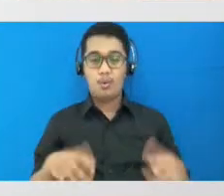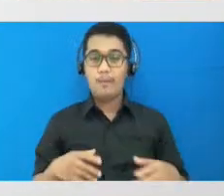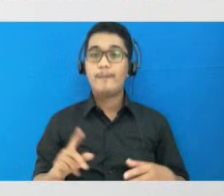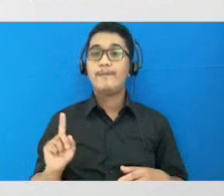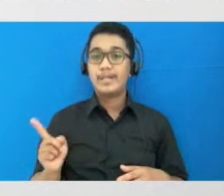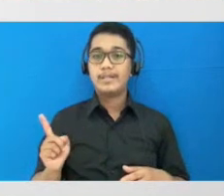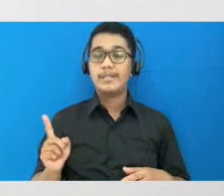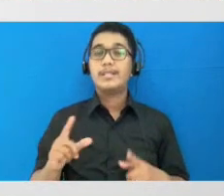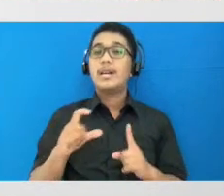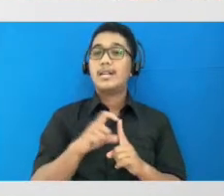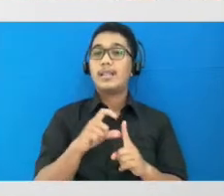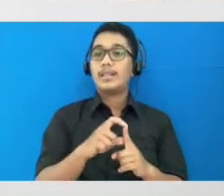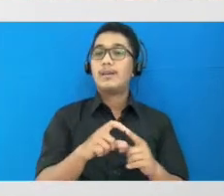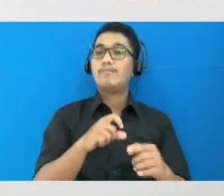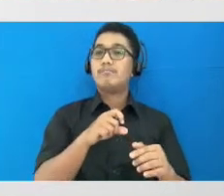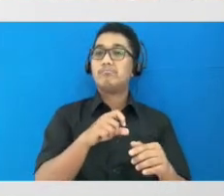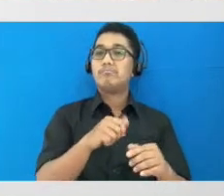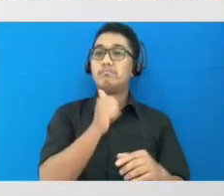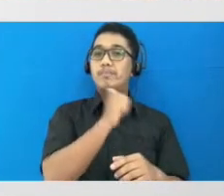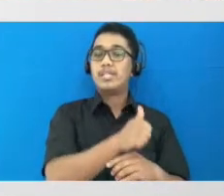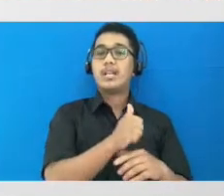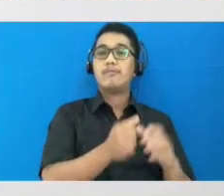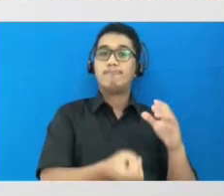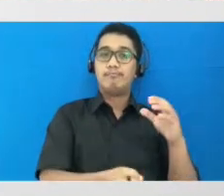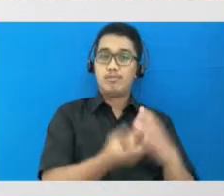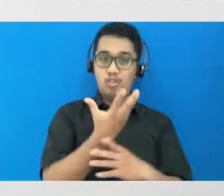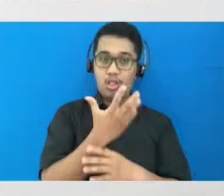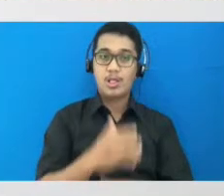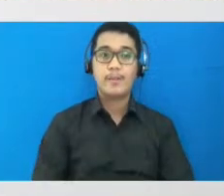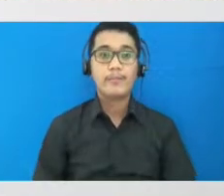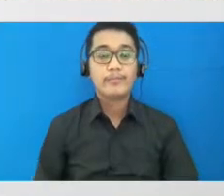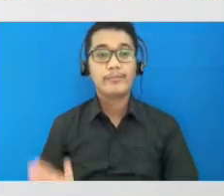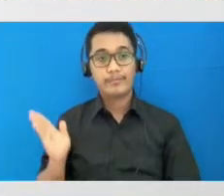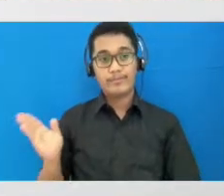breach ini bisa terjadi. Next slide.